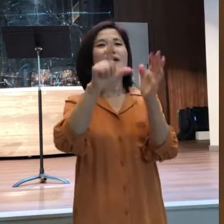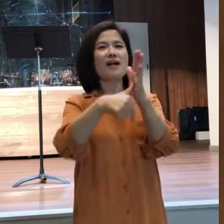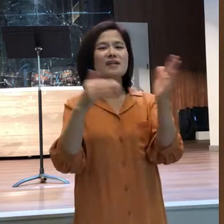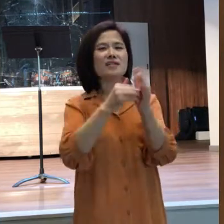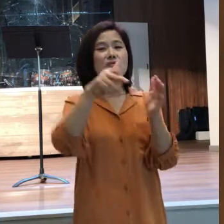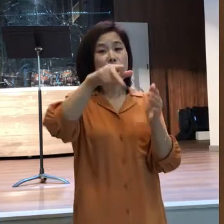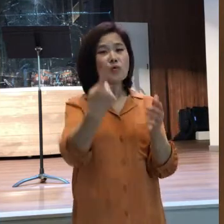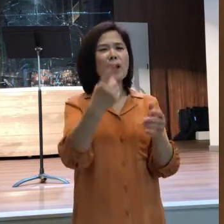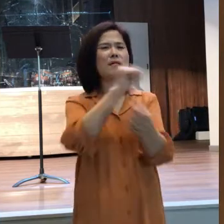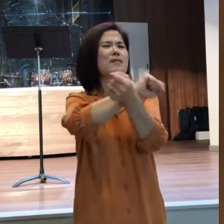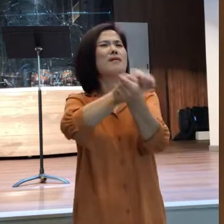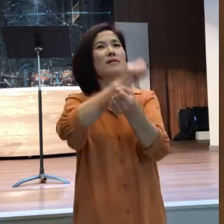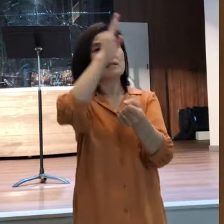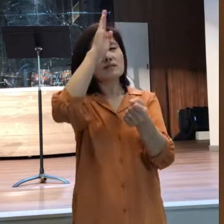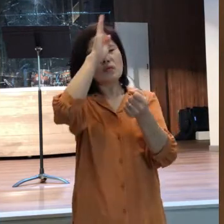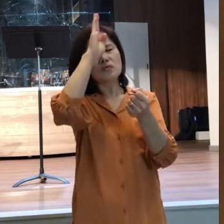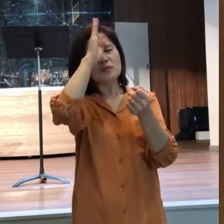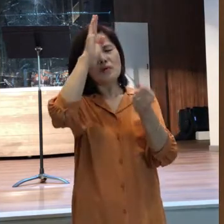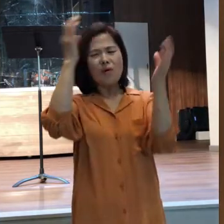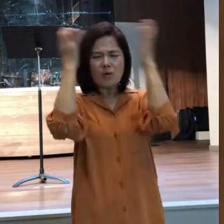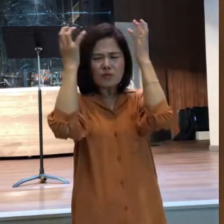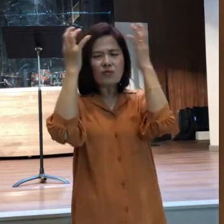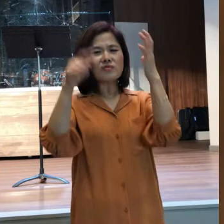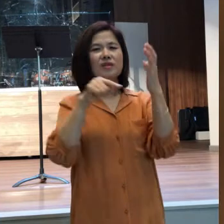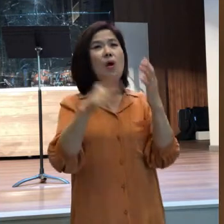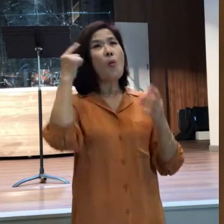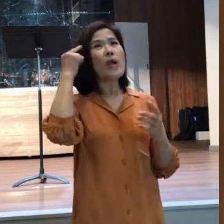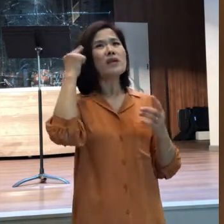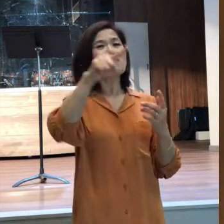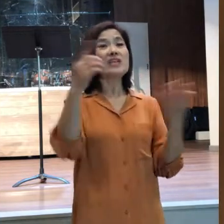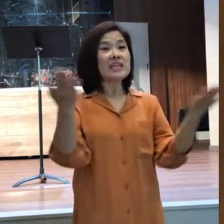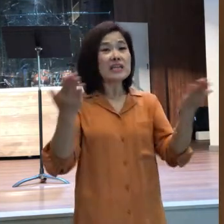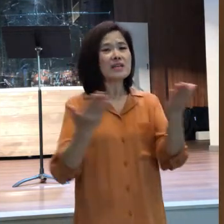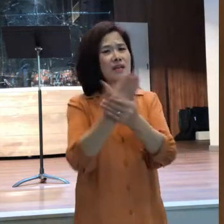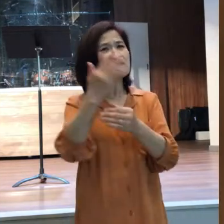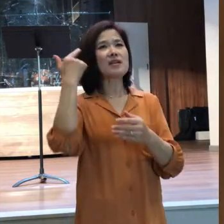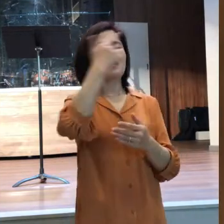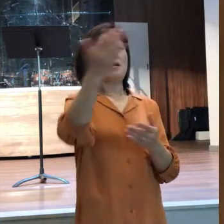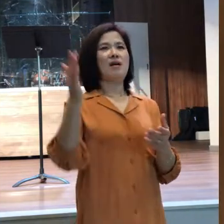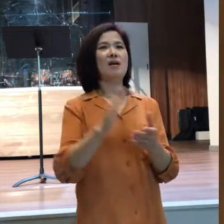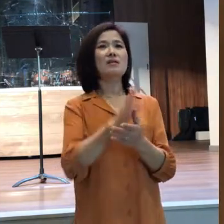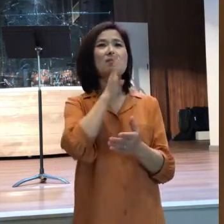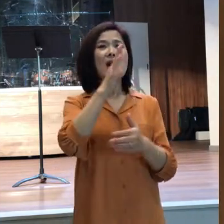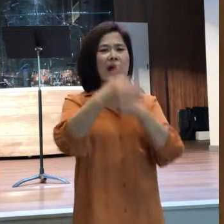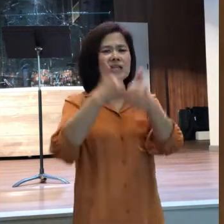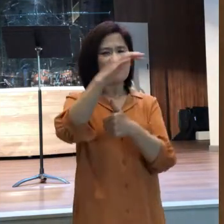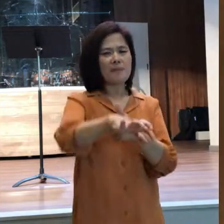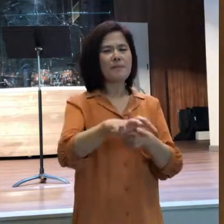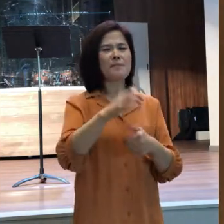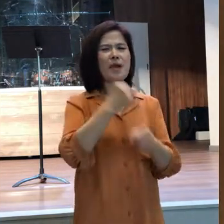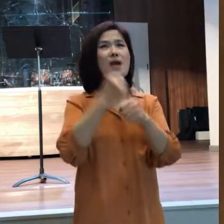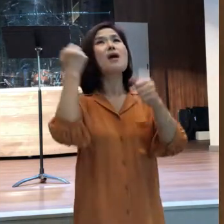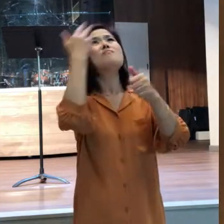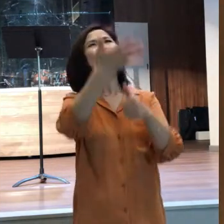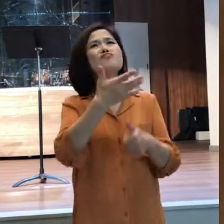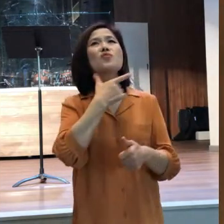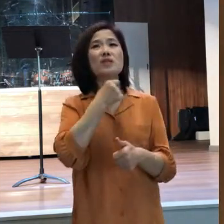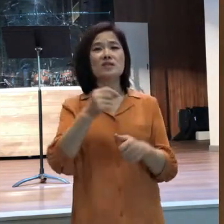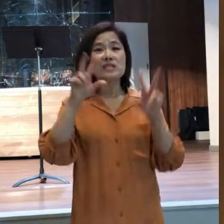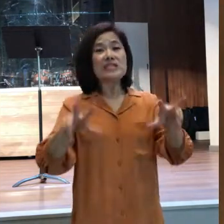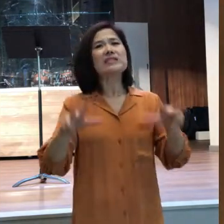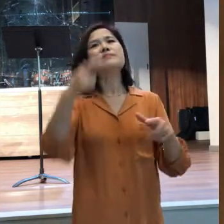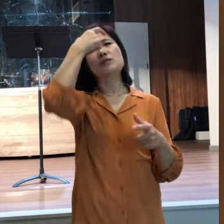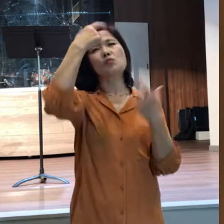언제까지입니까? 그리고 왜 이런 일이 벌어집니까? 우리가 정말 하나님 앞에 묻고 있는